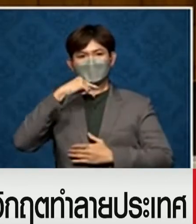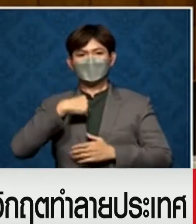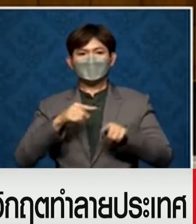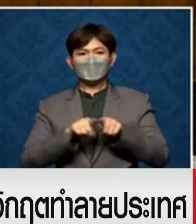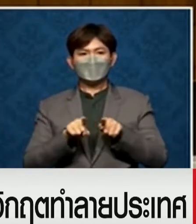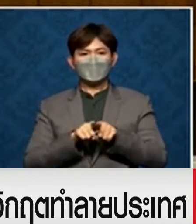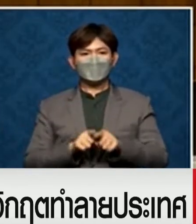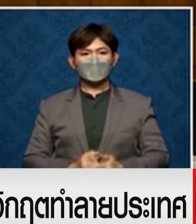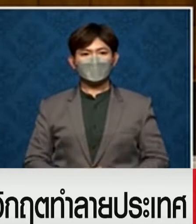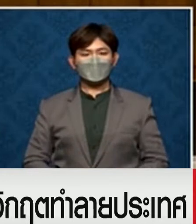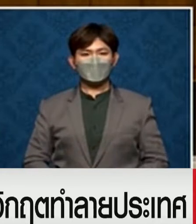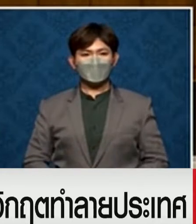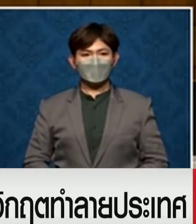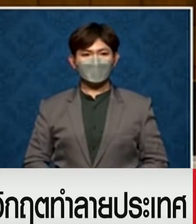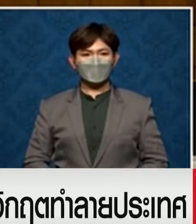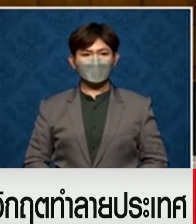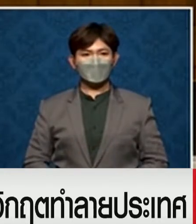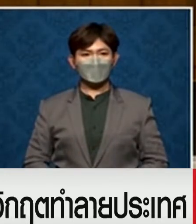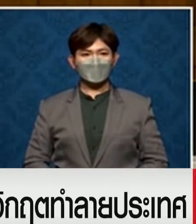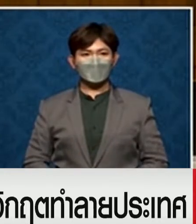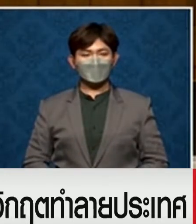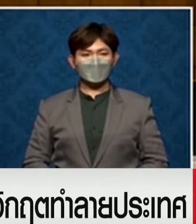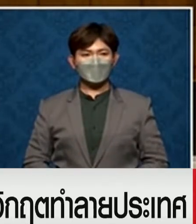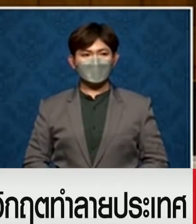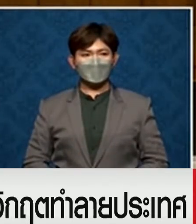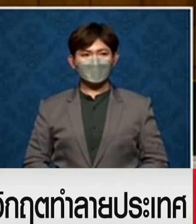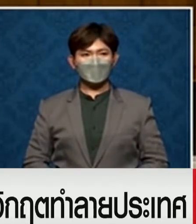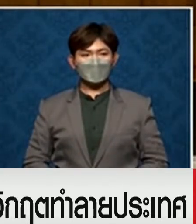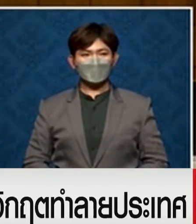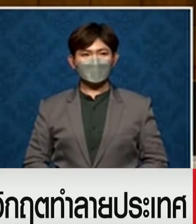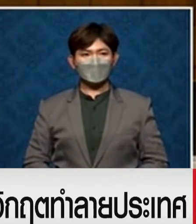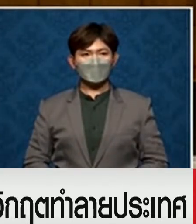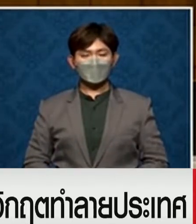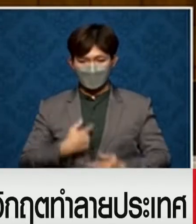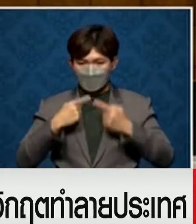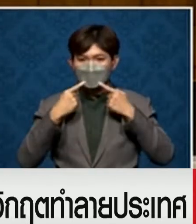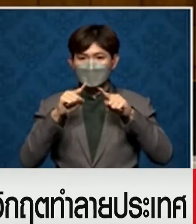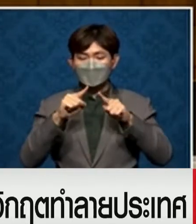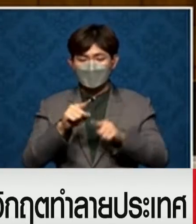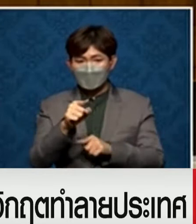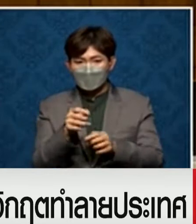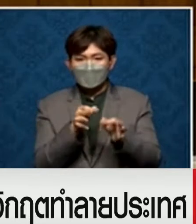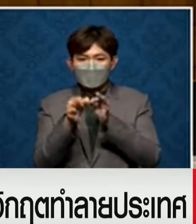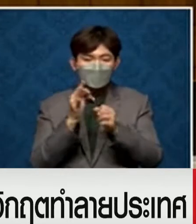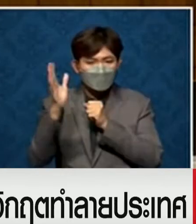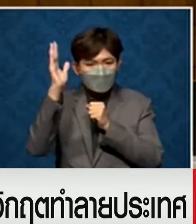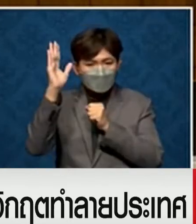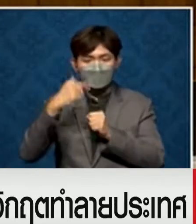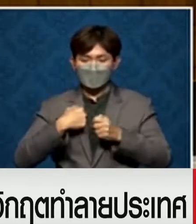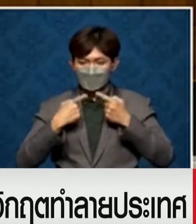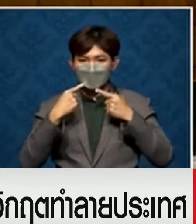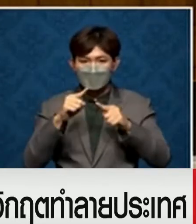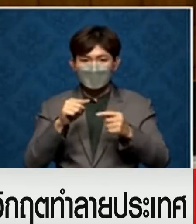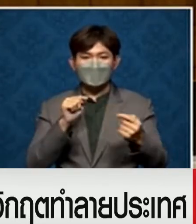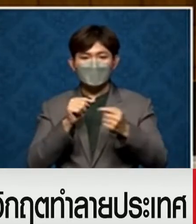ที่สายธารพูดแล้วอเนจอนาถใจข้อมูลบิดเบือนไม่มีข้อเท็จจริงอย่างเรื่องต่างประเทศก็ดำเนินนโยบายอย่างสมดุล